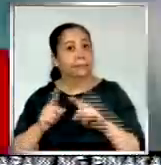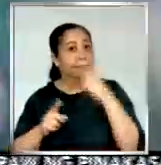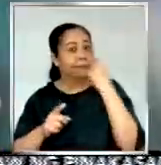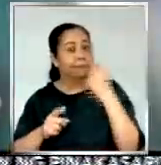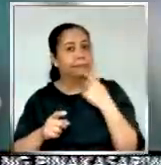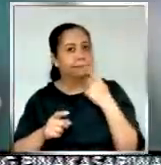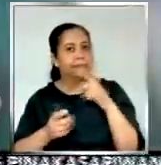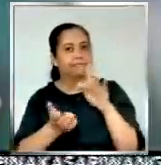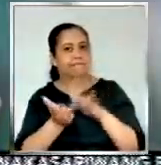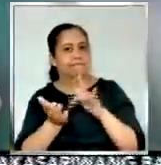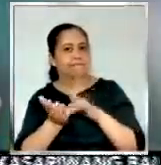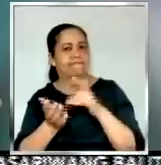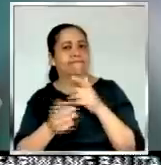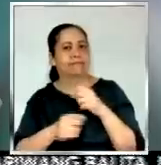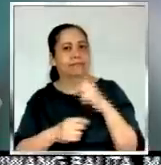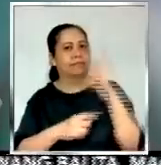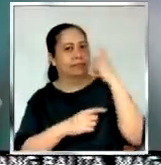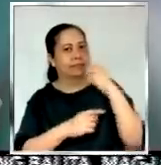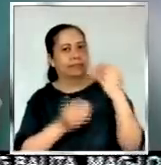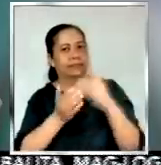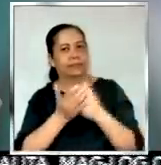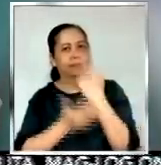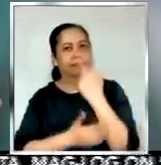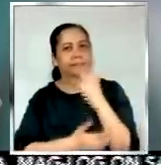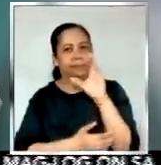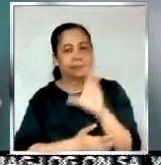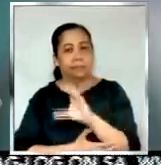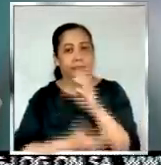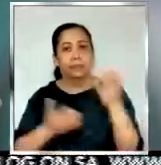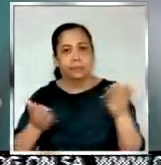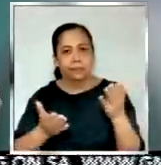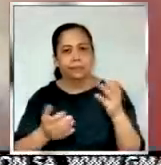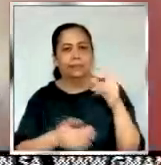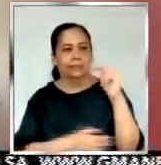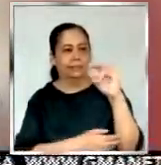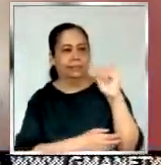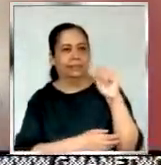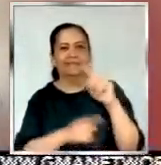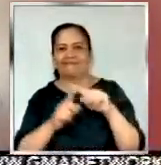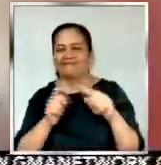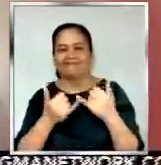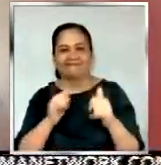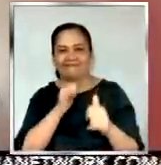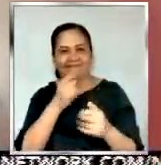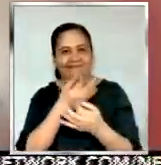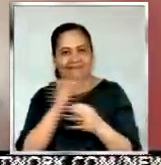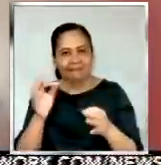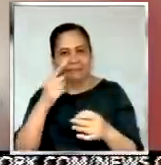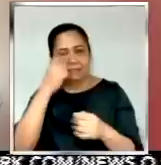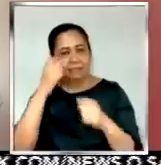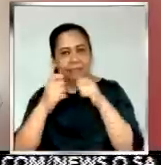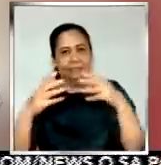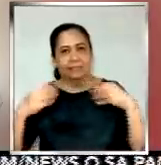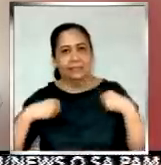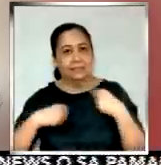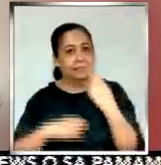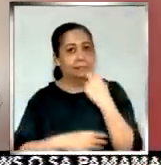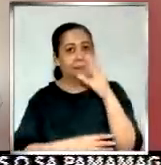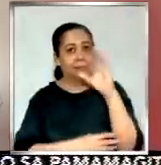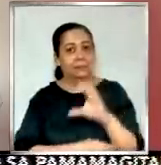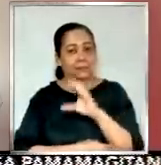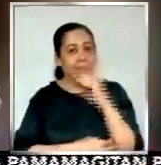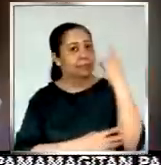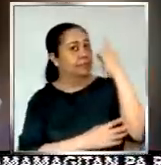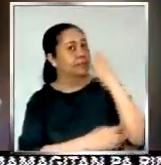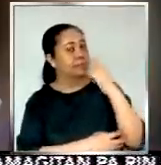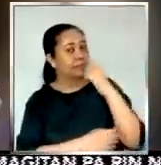pananamantala, nagsuswab na uli ang Red Cross sa NAIA. Pero hindi pa rin ito libre dahil hindi pa rin tumatanggap ang Red Cross ng mga swab test sa